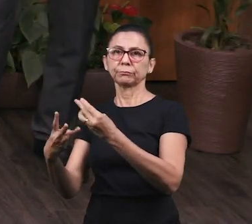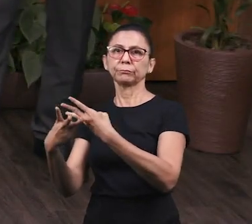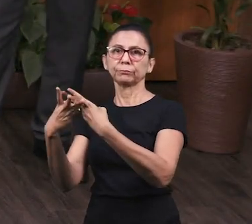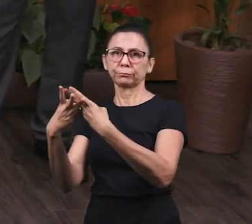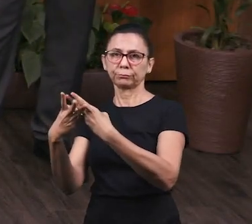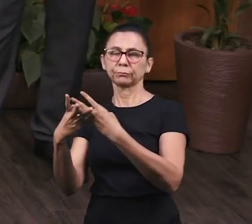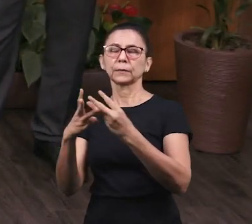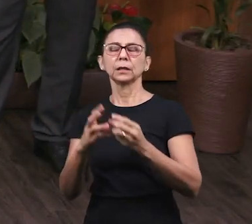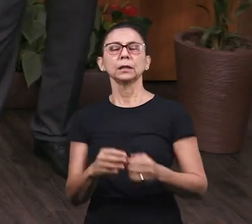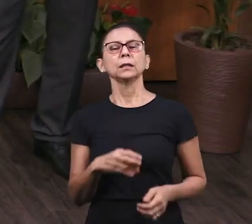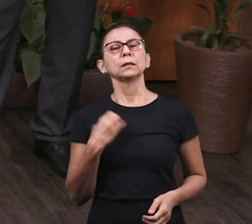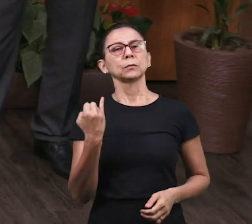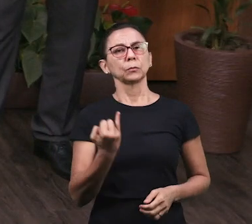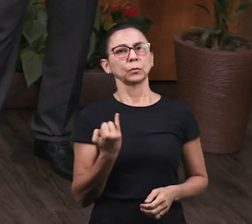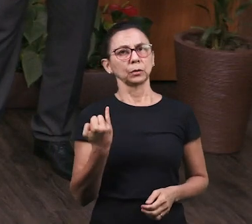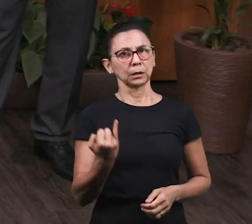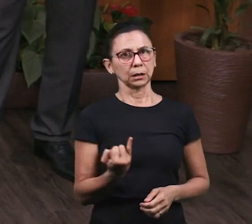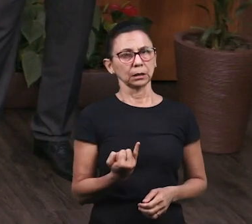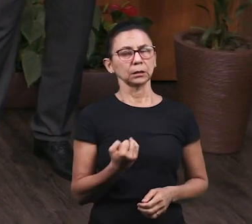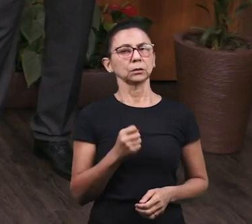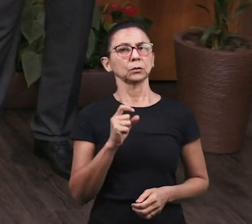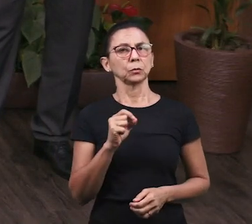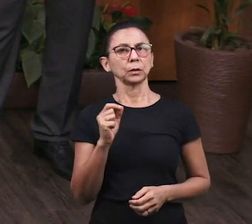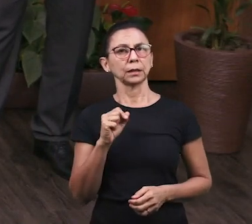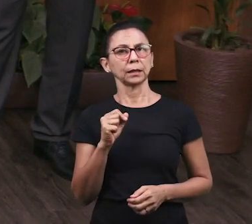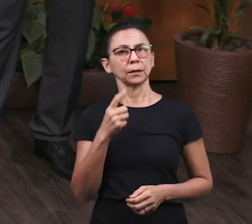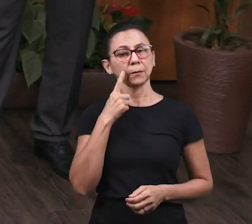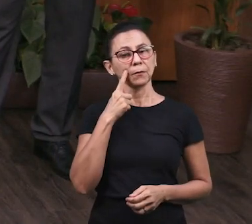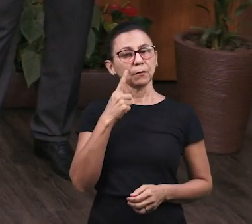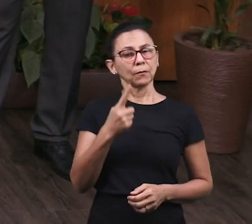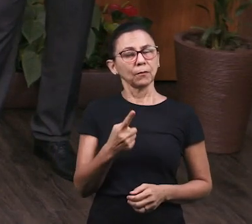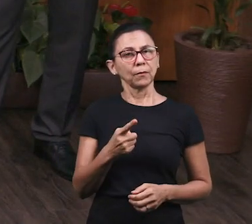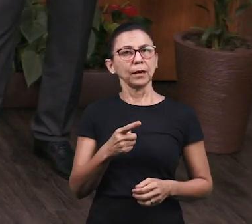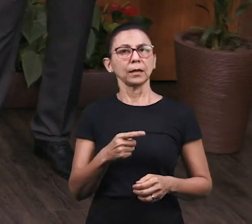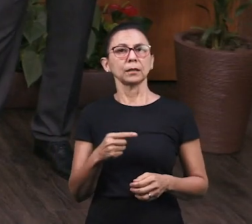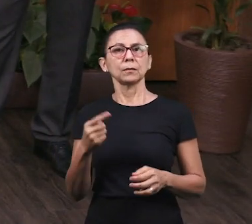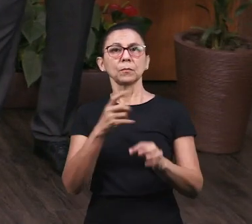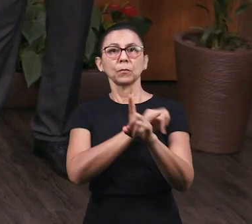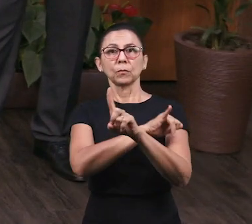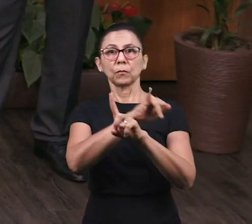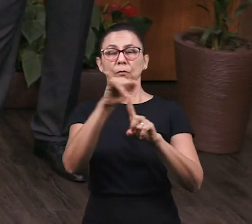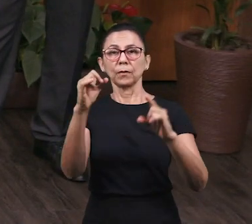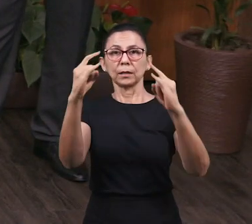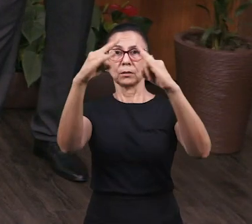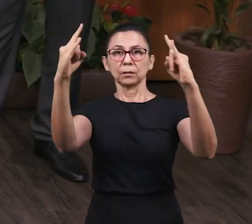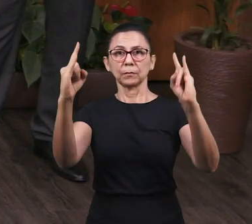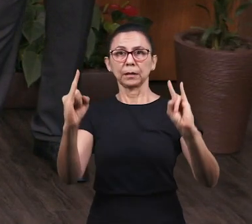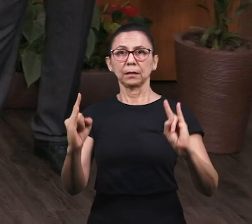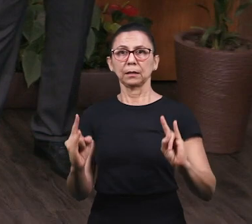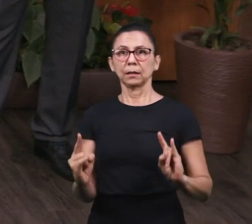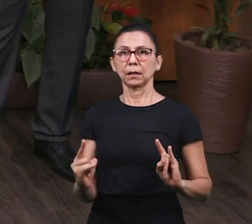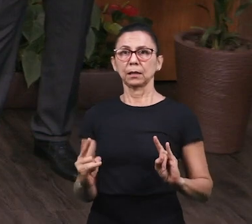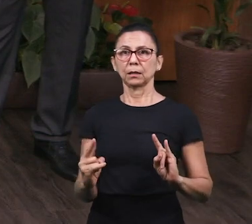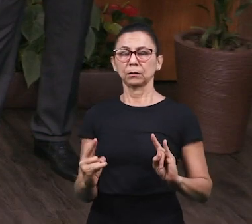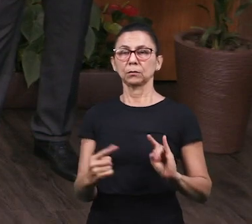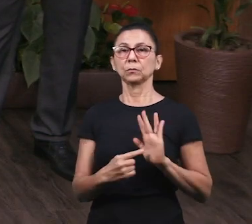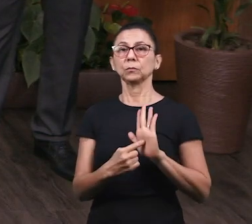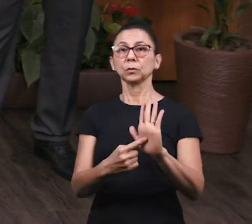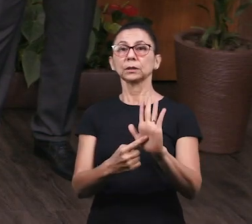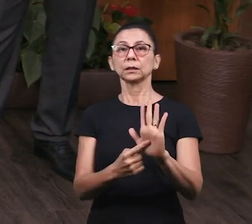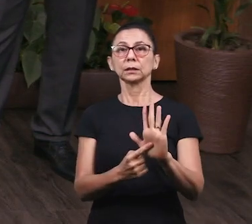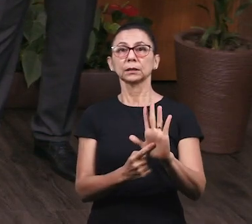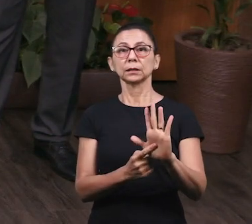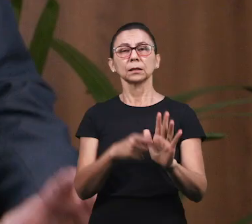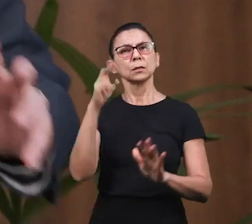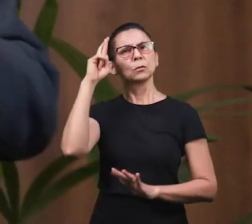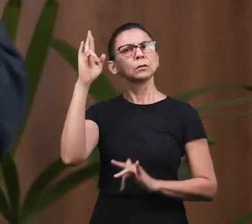il est important de souligner il y avait une proposition prophétique de présenter le Seigneur Jésus